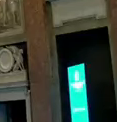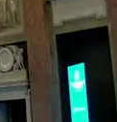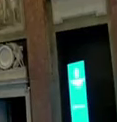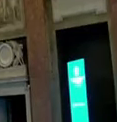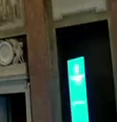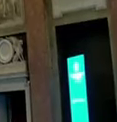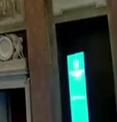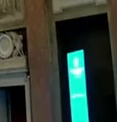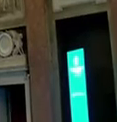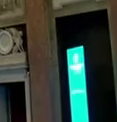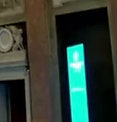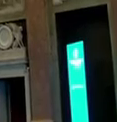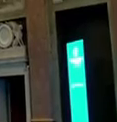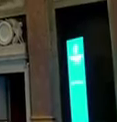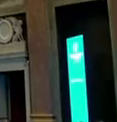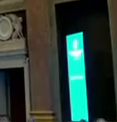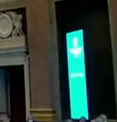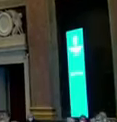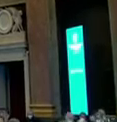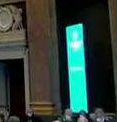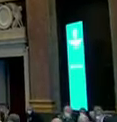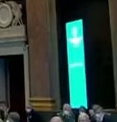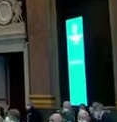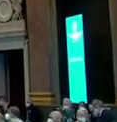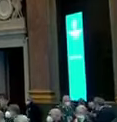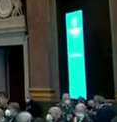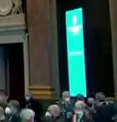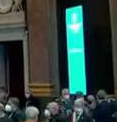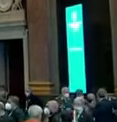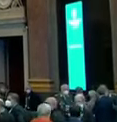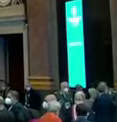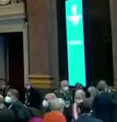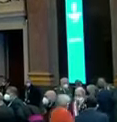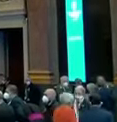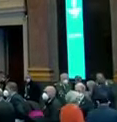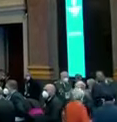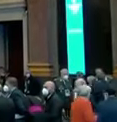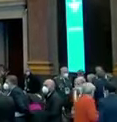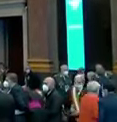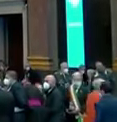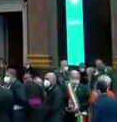sulle dipendenze oltre le fragilità.